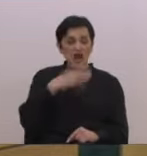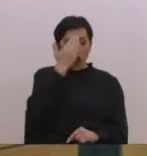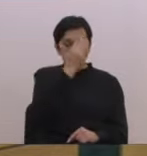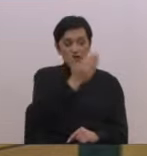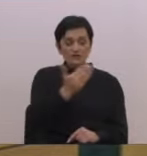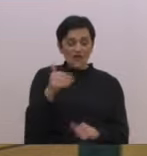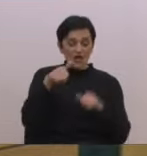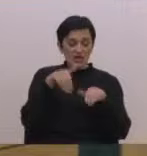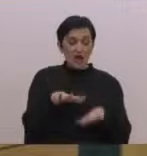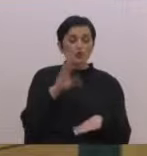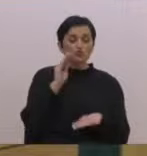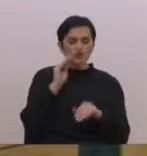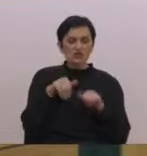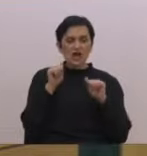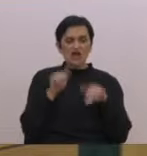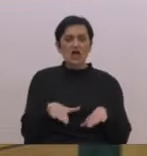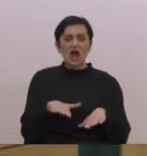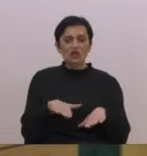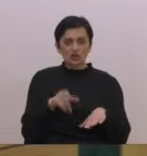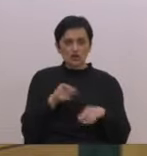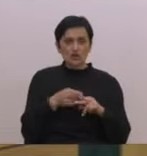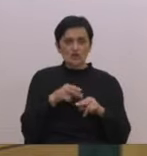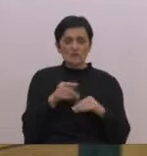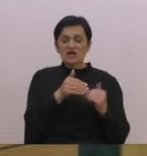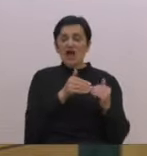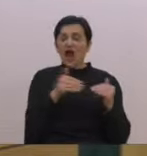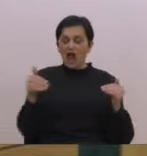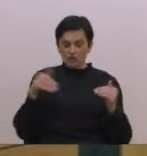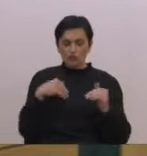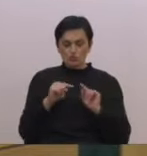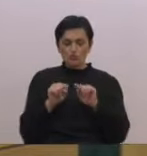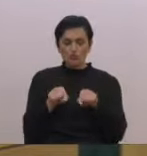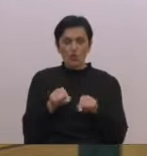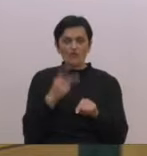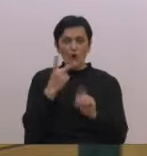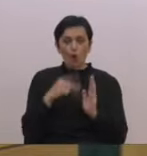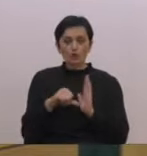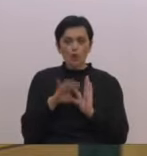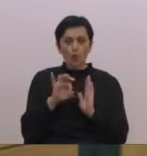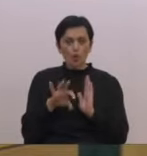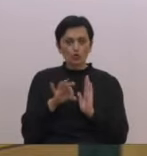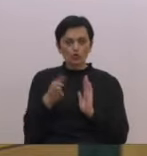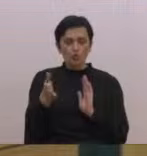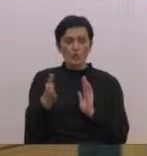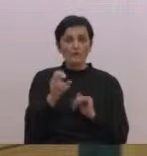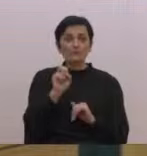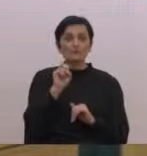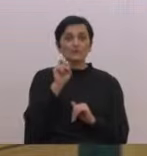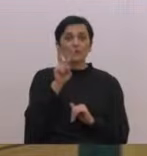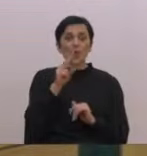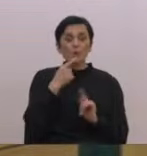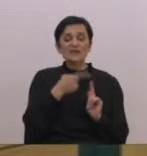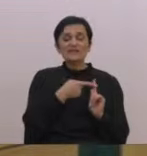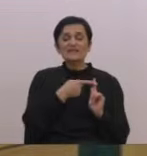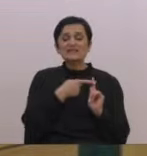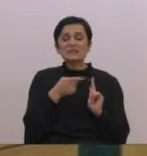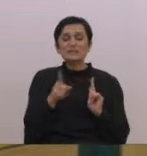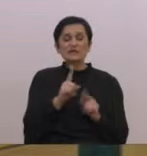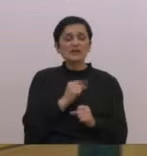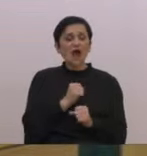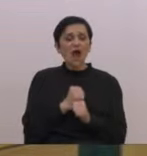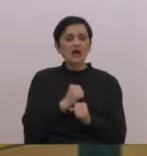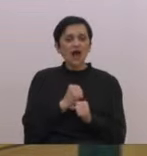გადაწყვეტს და როცა გადაწყვეტს იმ შერკინების ხასთან იმ დროს. და ეს არის 26 ოქტომბერი, 12 წლის მანძილზე. აი რა